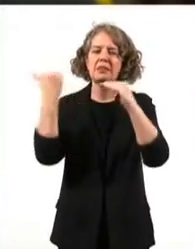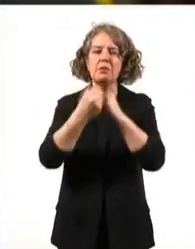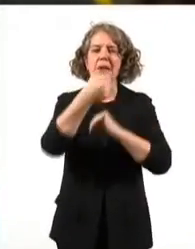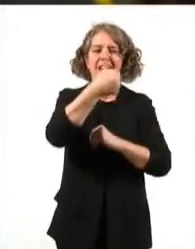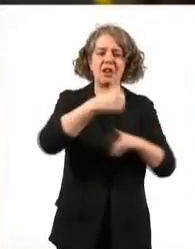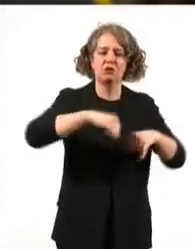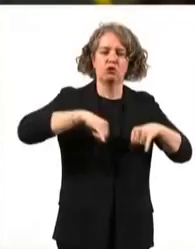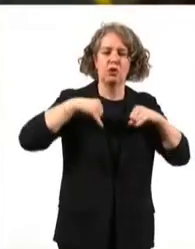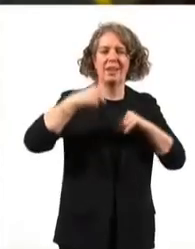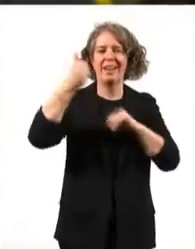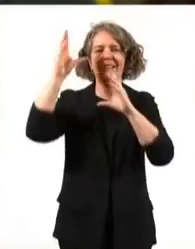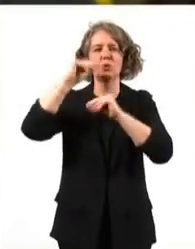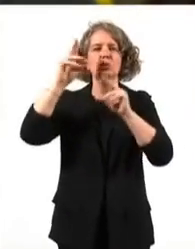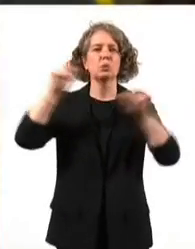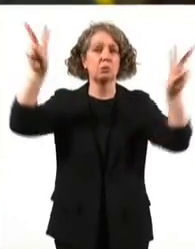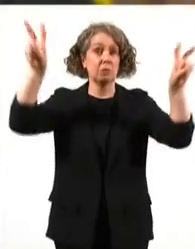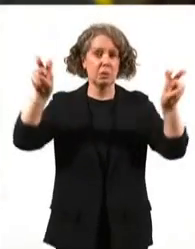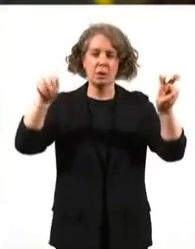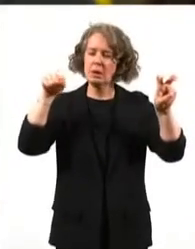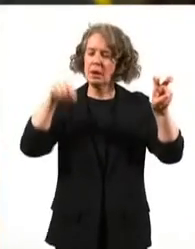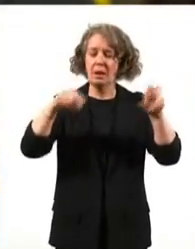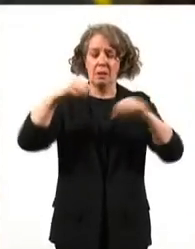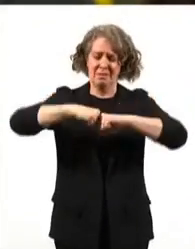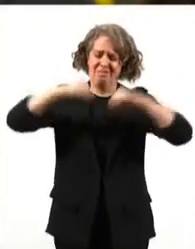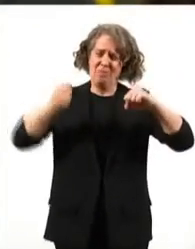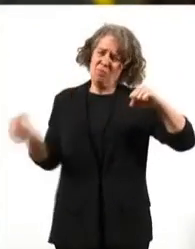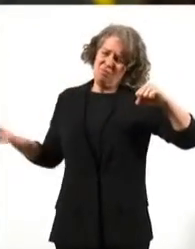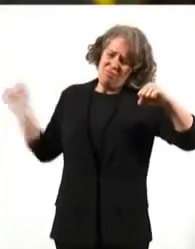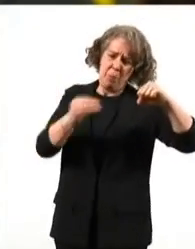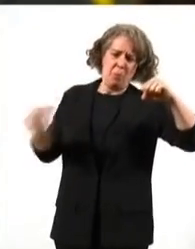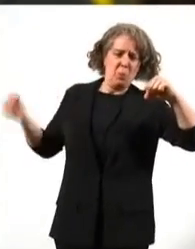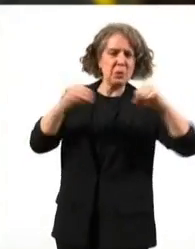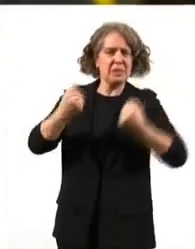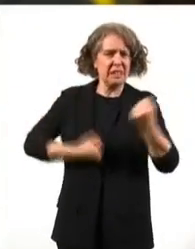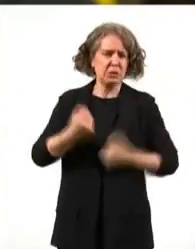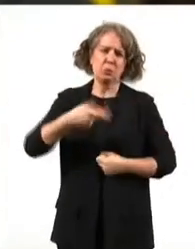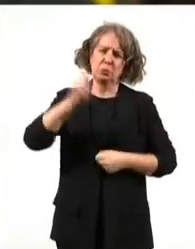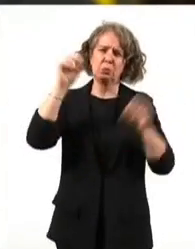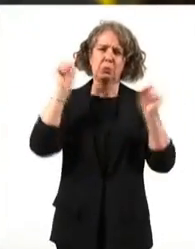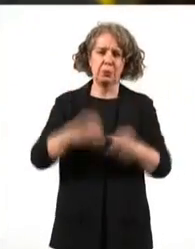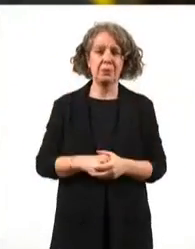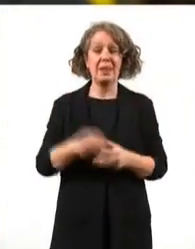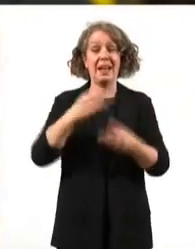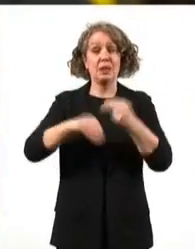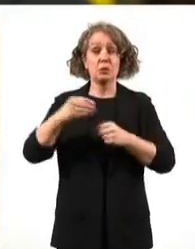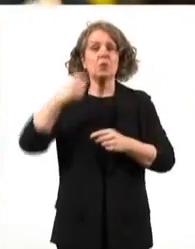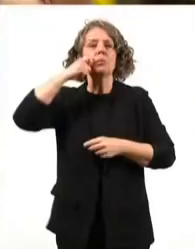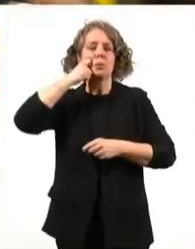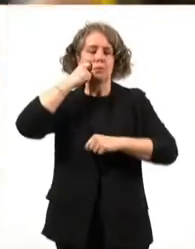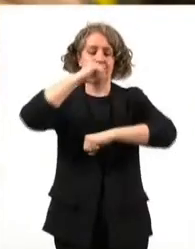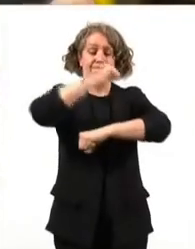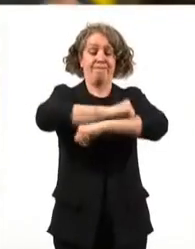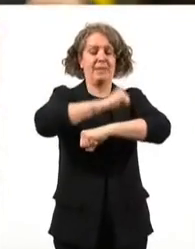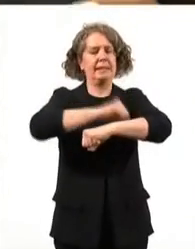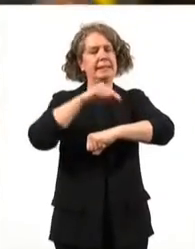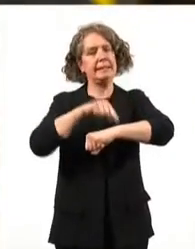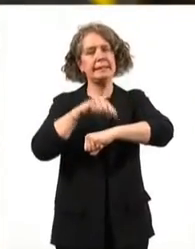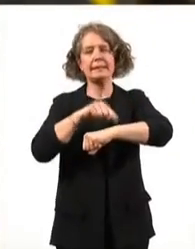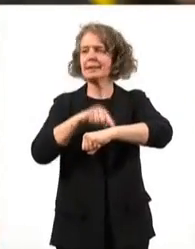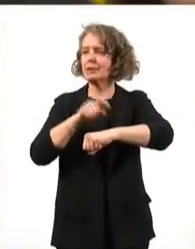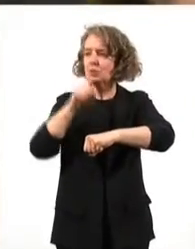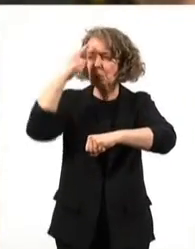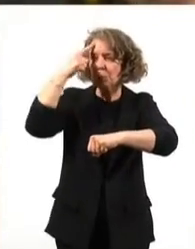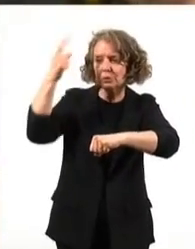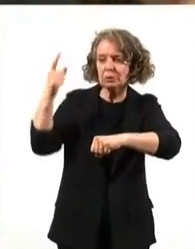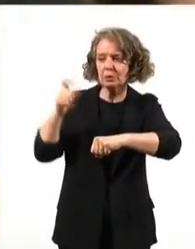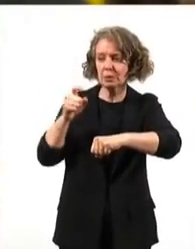étudiant, sur lesquelles il pourrait y avoir beaucoup plus de services. Et puis, il y a l'autre guichet, c'est le guichet en présentiel. Et je pense que ce que